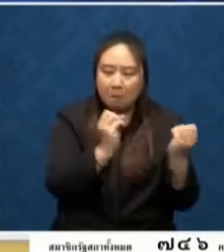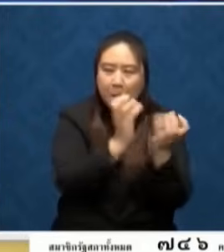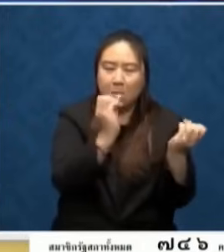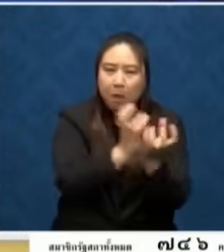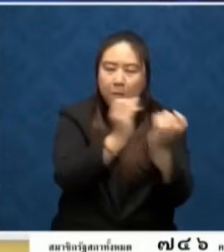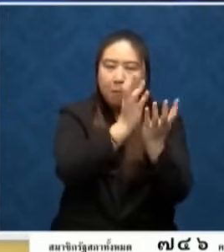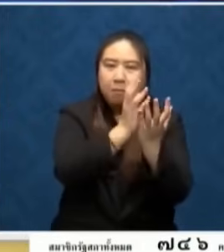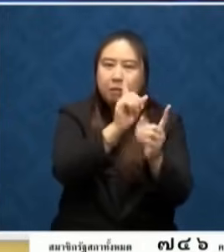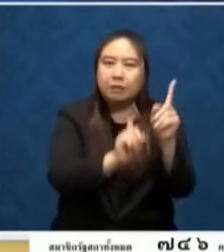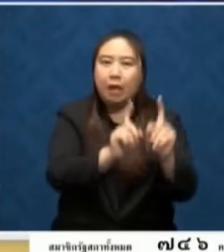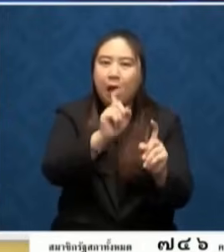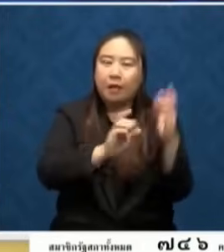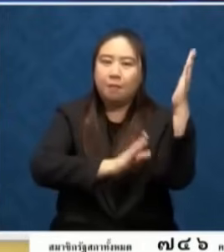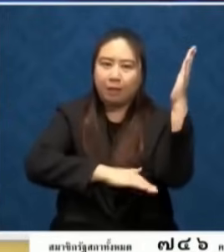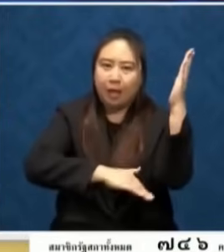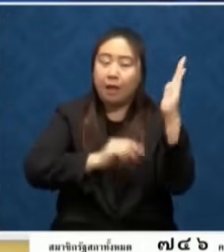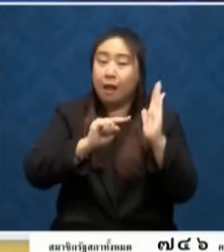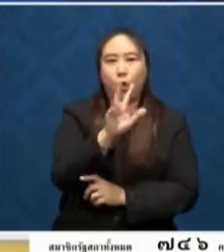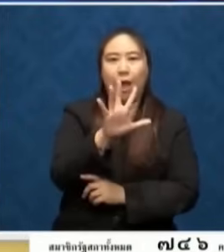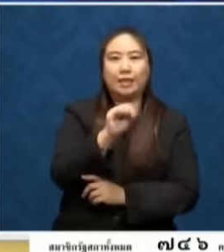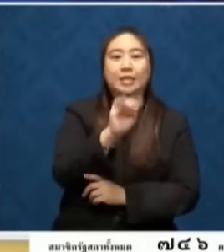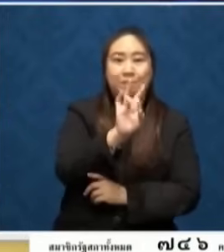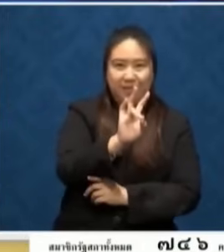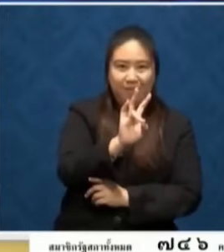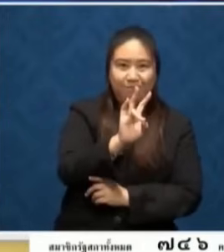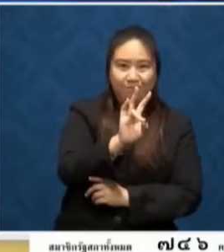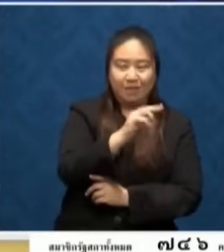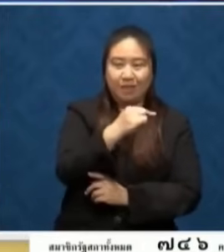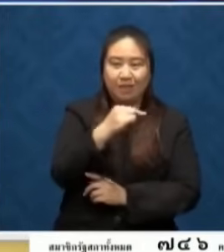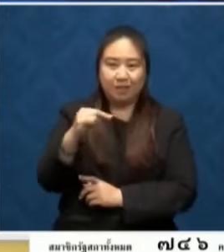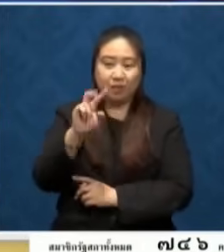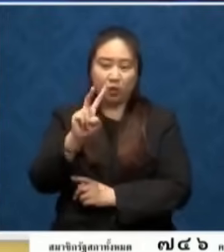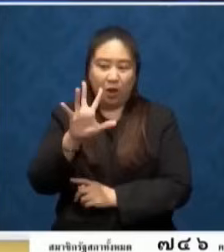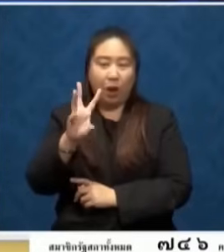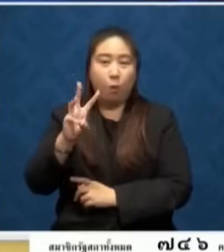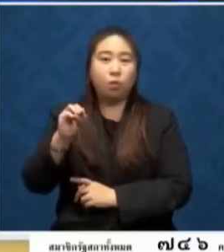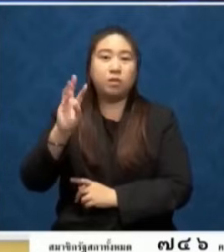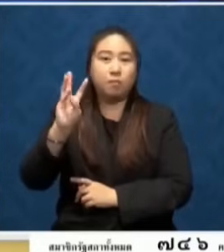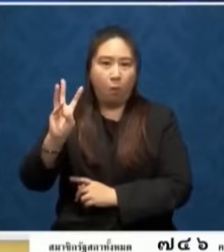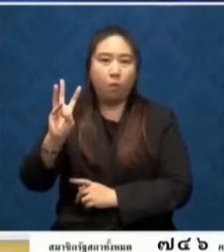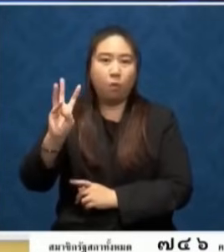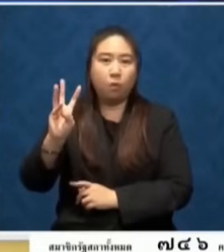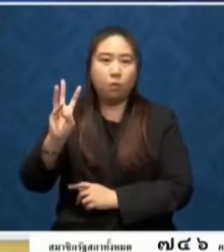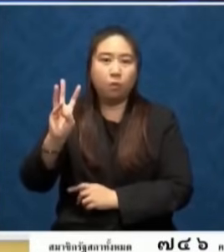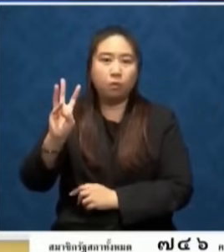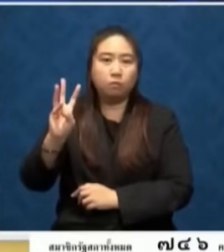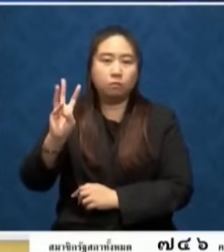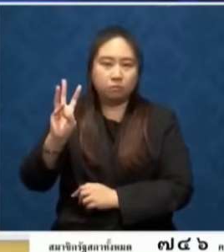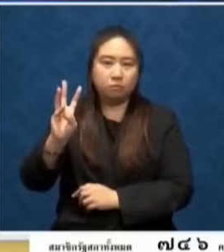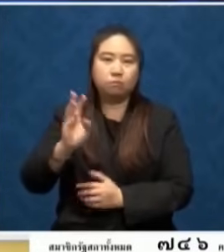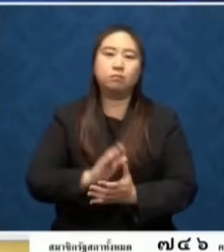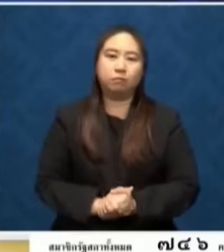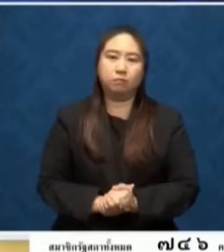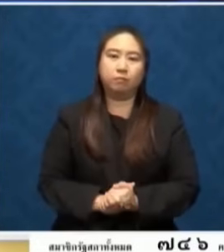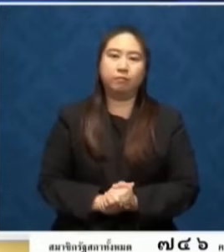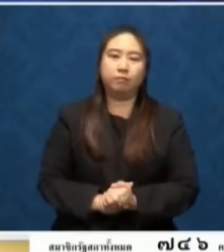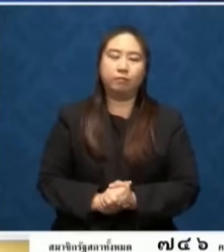นับแต่ปี2547ถึง2566ท่านประธานที่เค